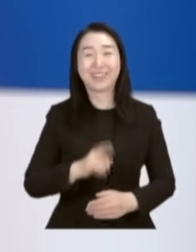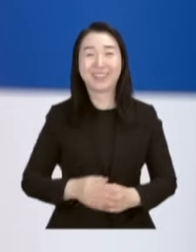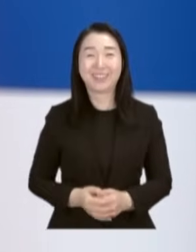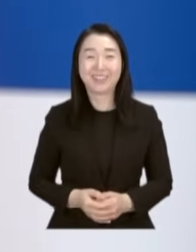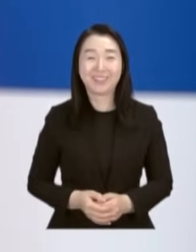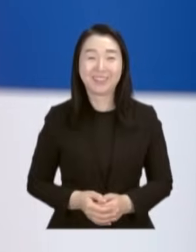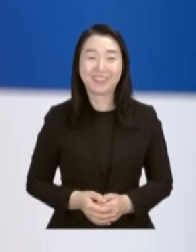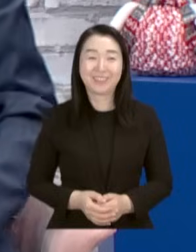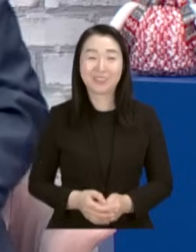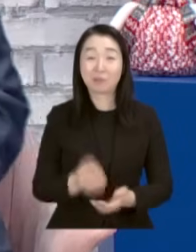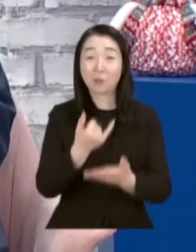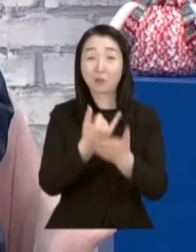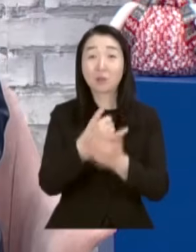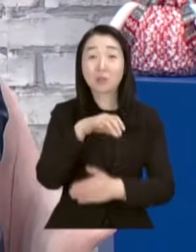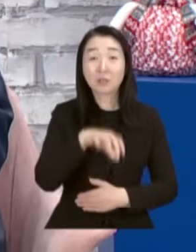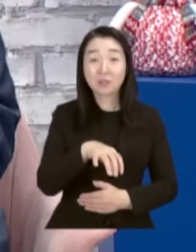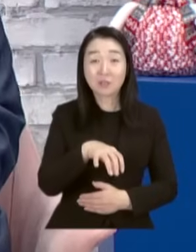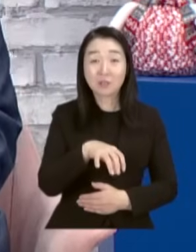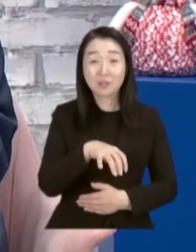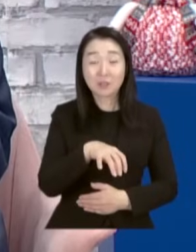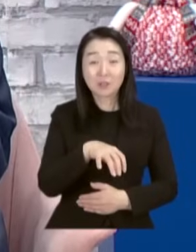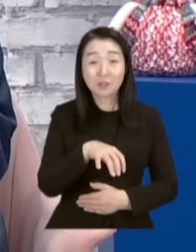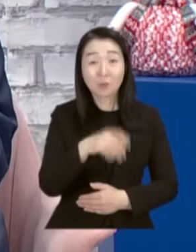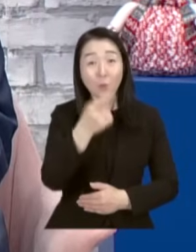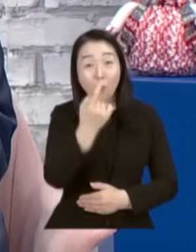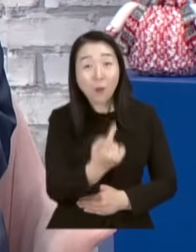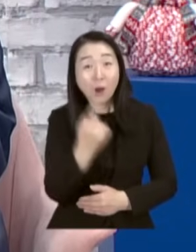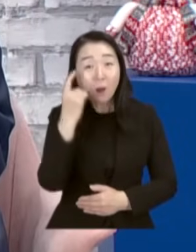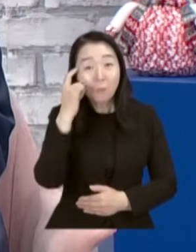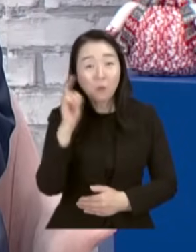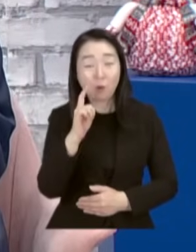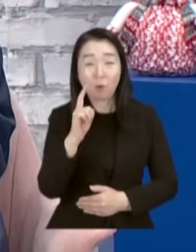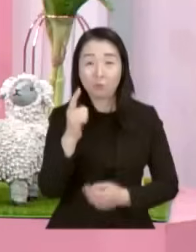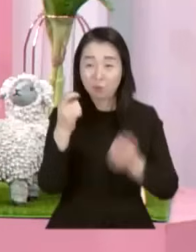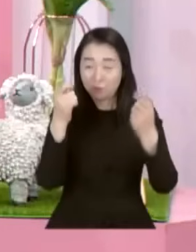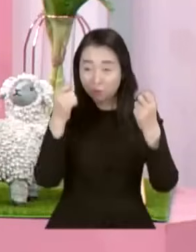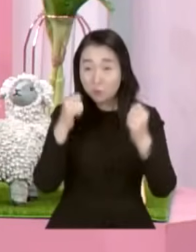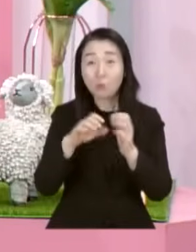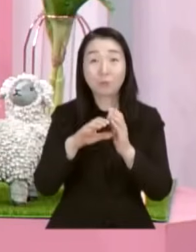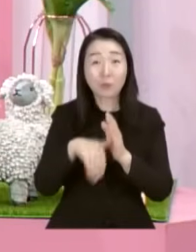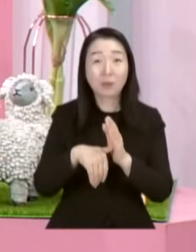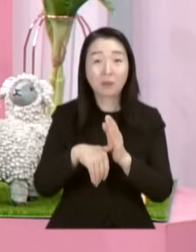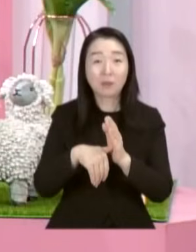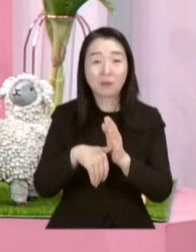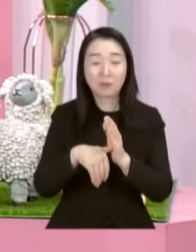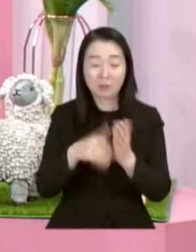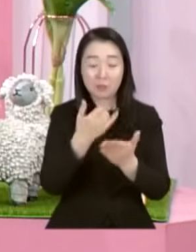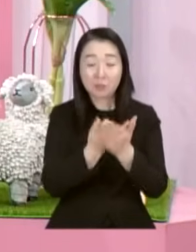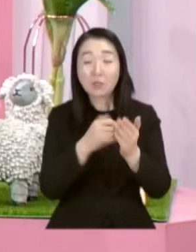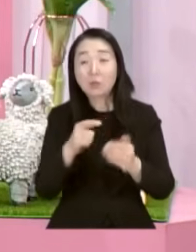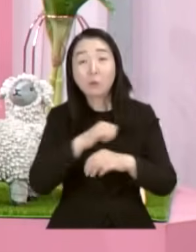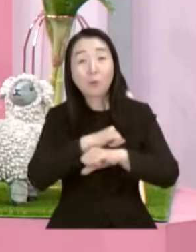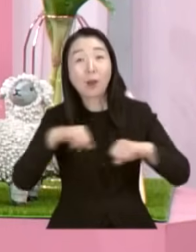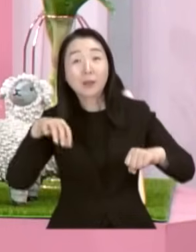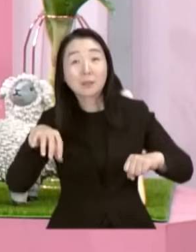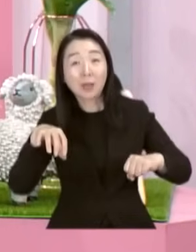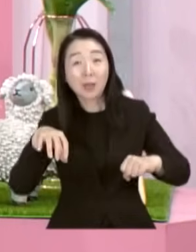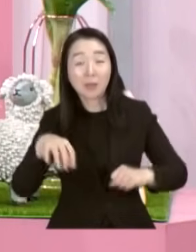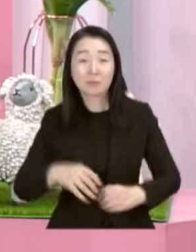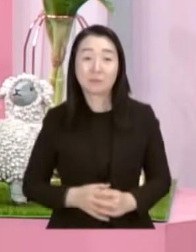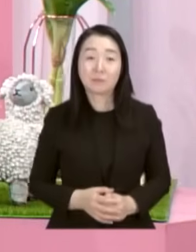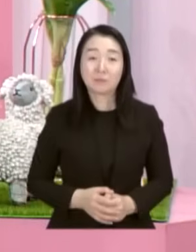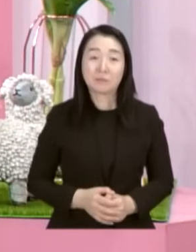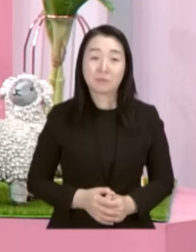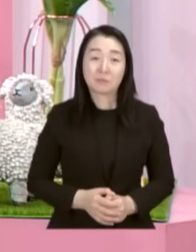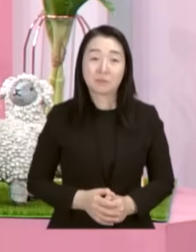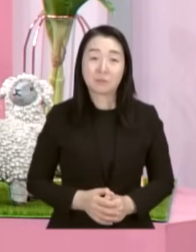그래가지고. 아 그러니까 청량리로 어떻게 가신 거예요? 졸업반 때 청량리 역광장에